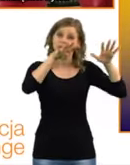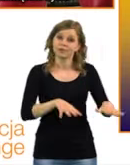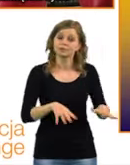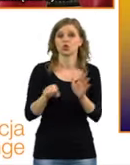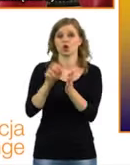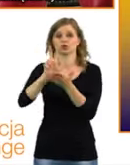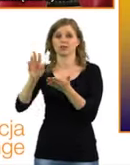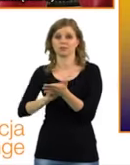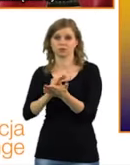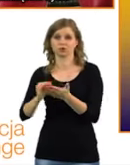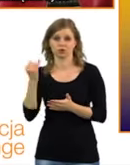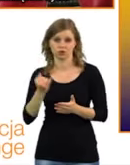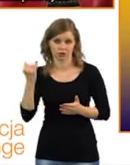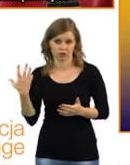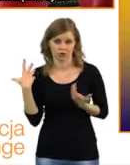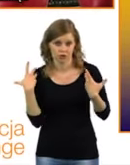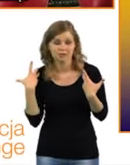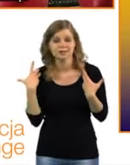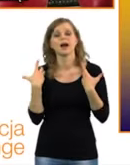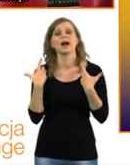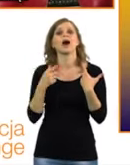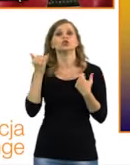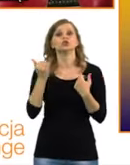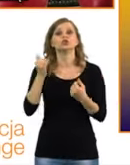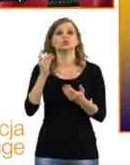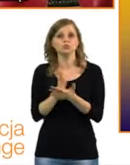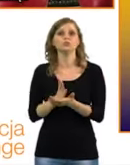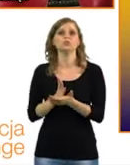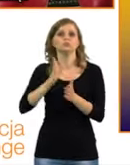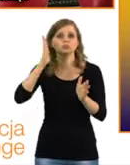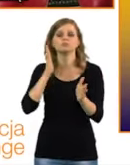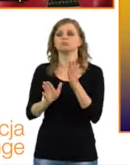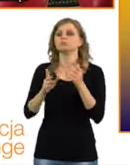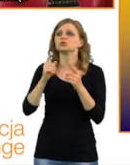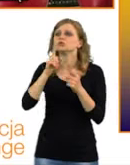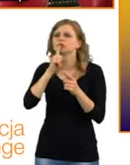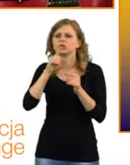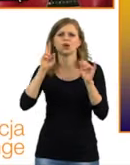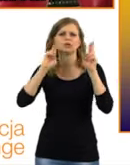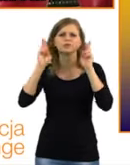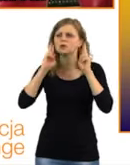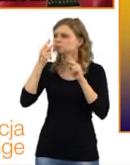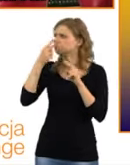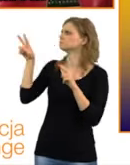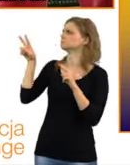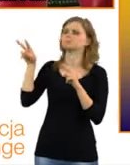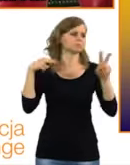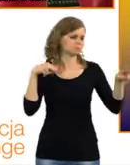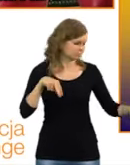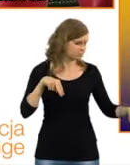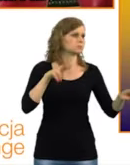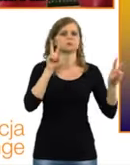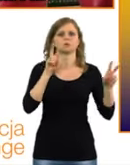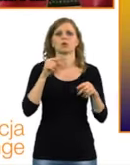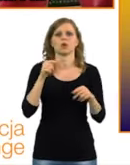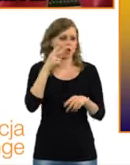Między 9 a 13 miesiącem życia dziecko lokalizuje bezpośrednio cichy dźwięk dochodzący z